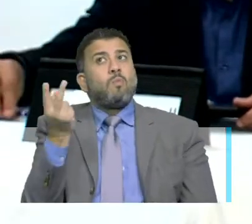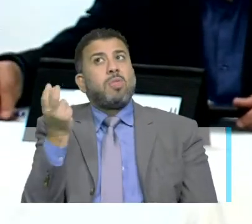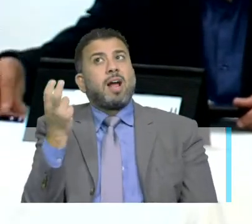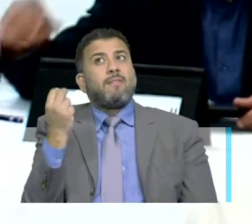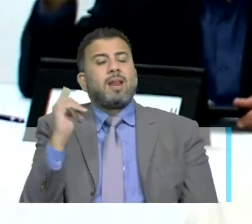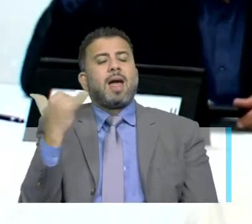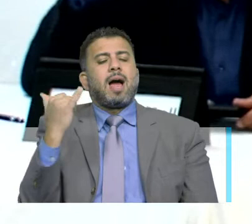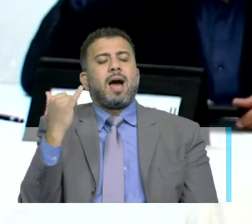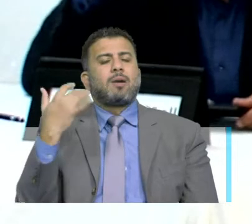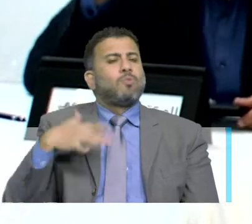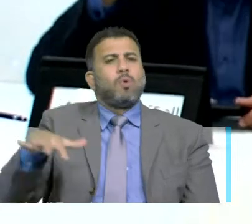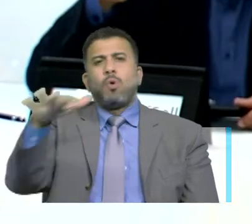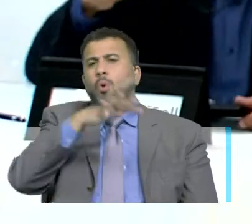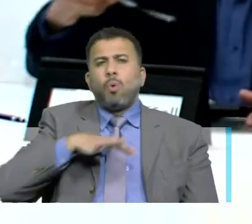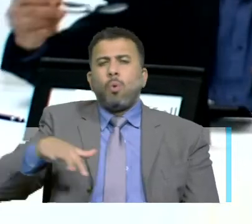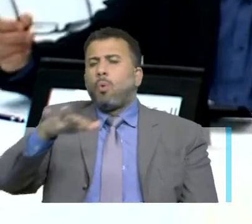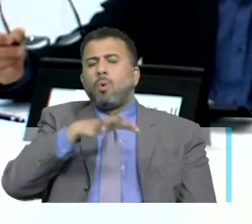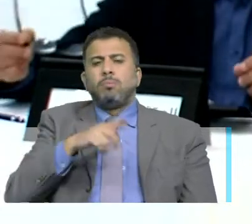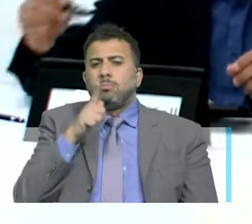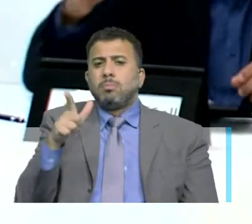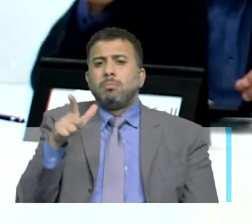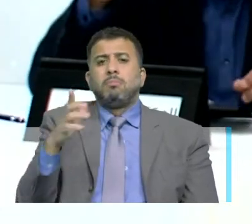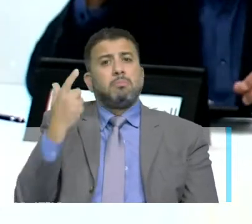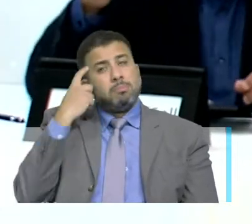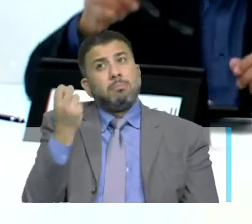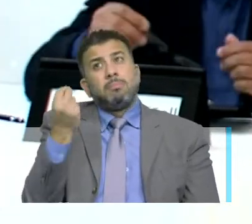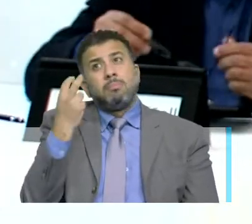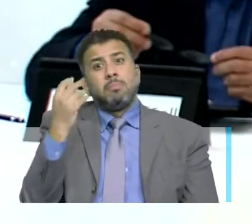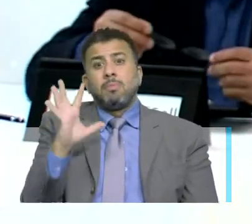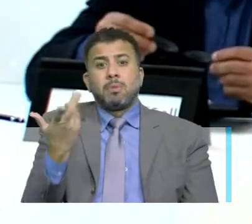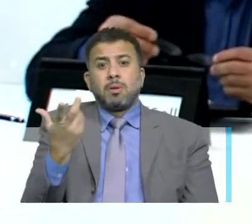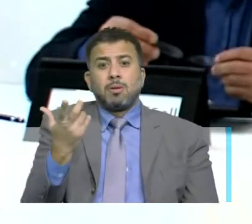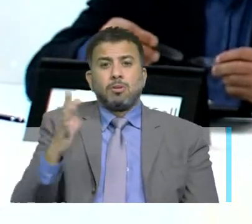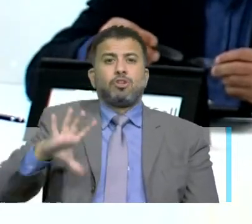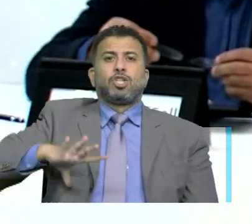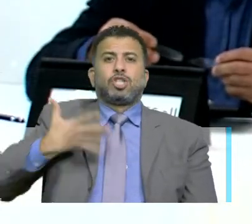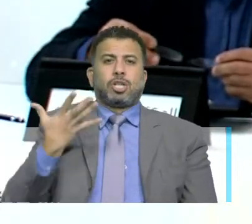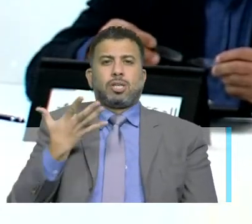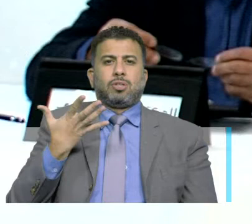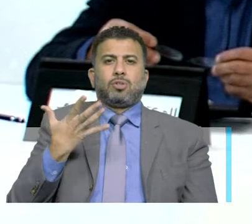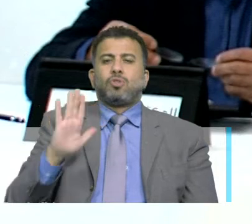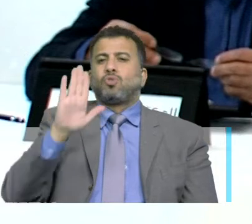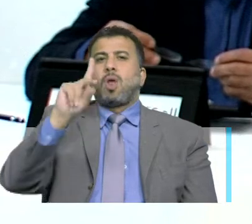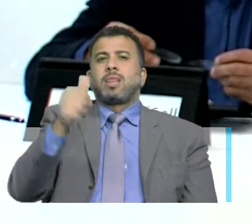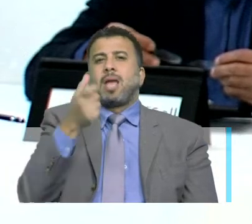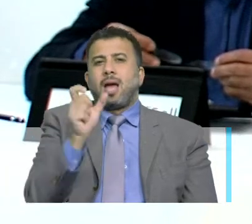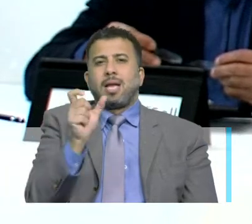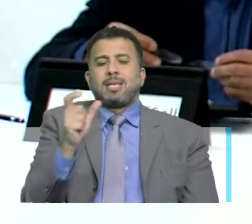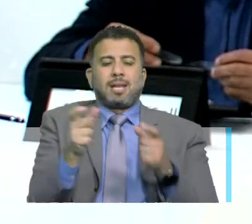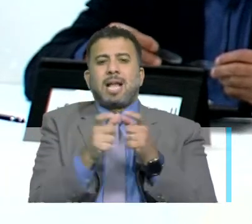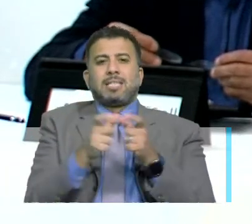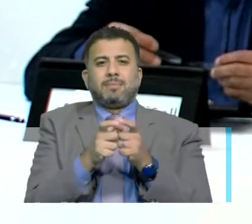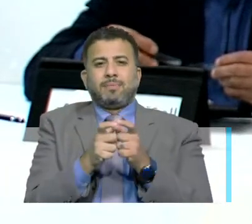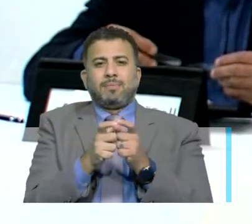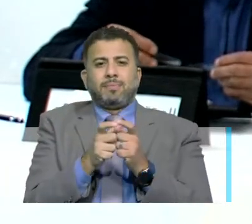كلهم مدينون لصاحب الفكرة صاحب السمو الشيخ سلطان بن محمد